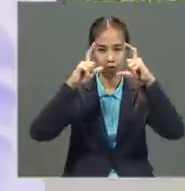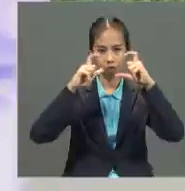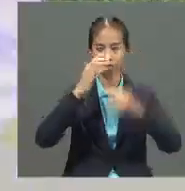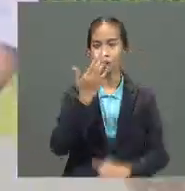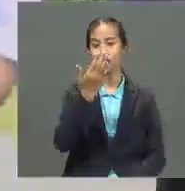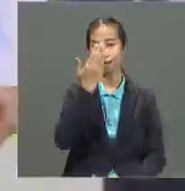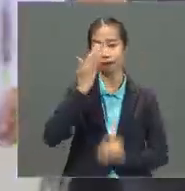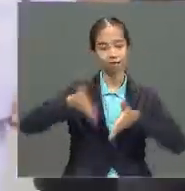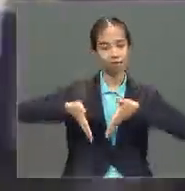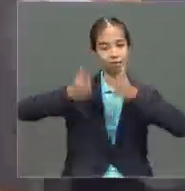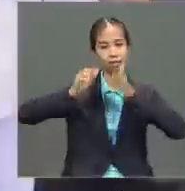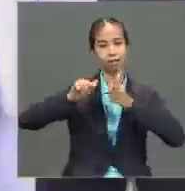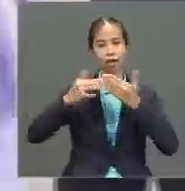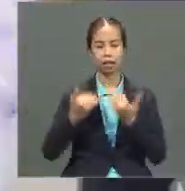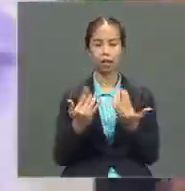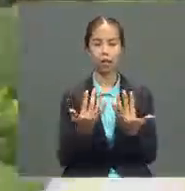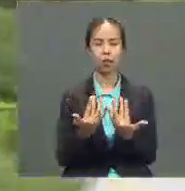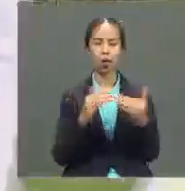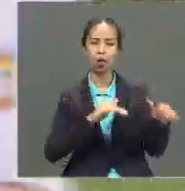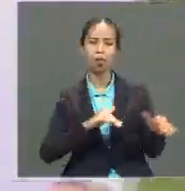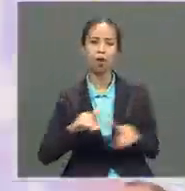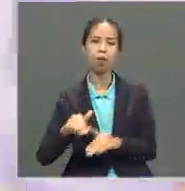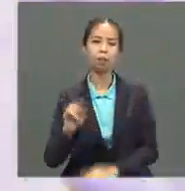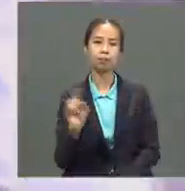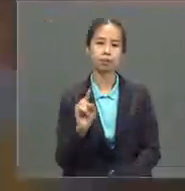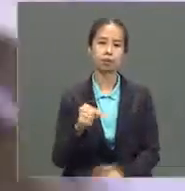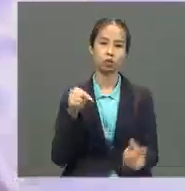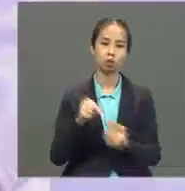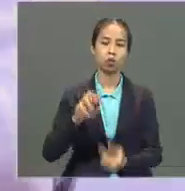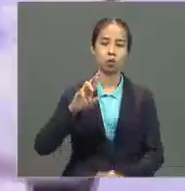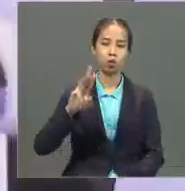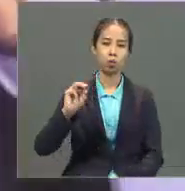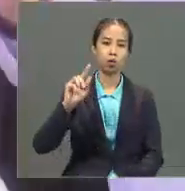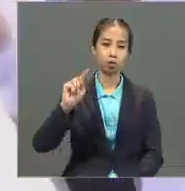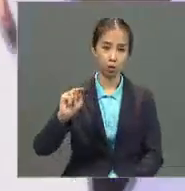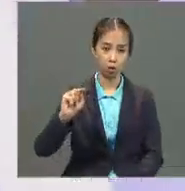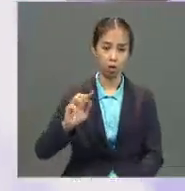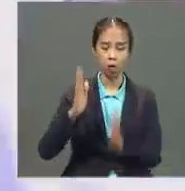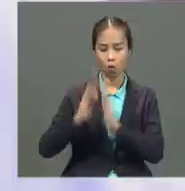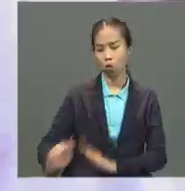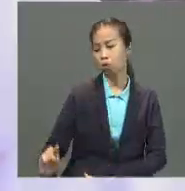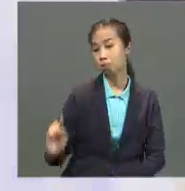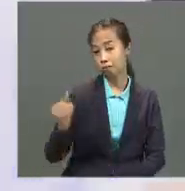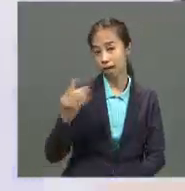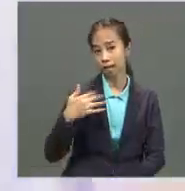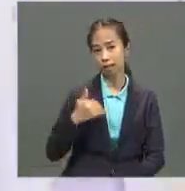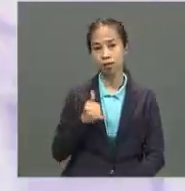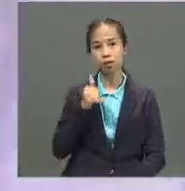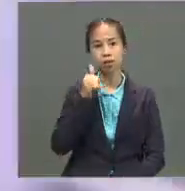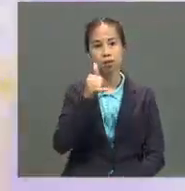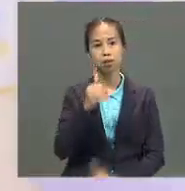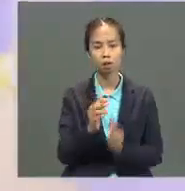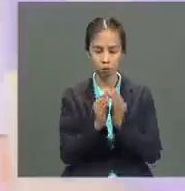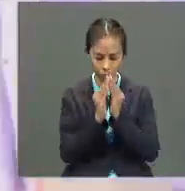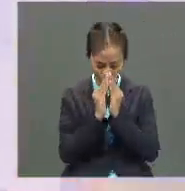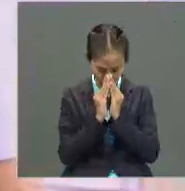ซึ่งในระหว่างรอความพร้อมนายอนุชานาคาสายนะคะรัฐมนตรีประจำสำนักนายกรัฐมนตรีคนใหม่ก็ได้เข้าไปไหว้นายพ